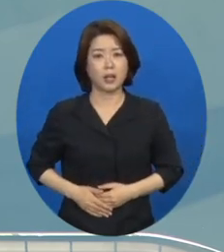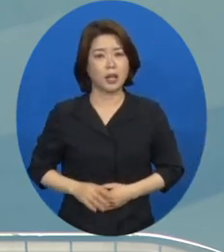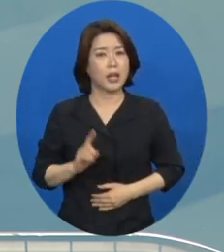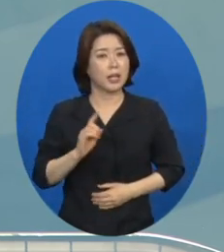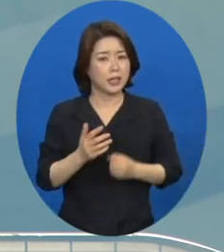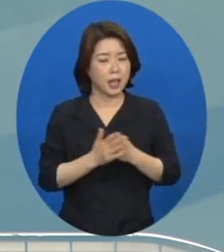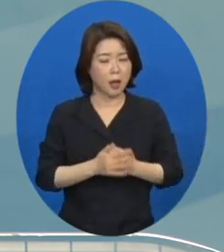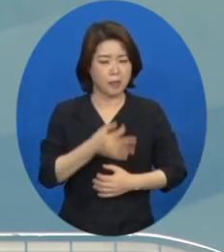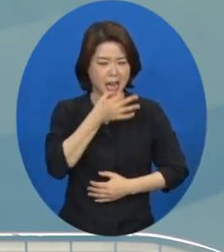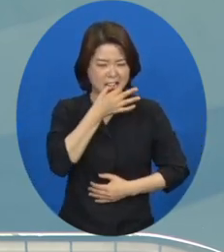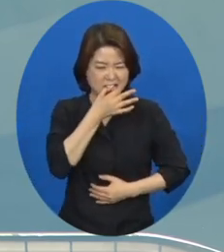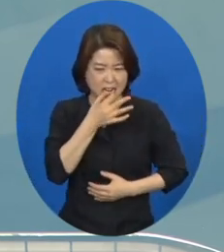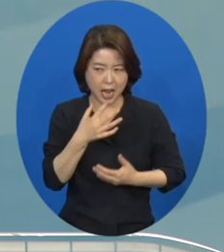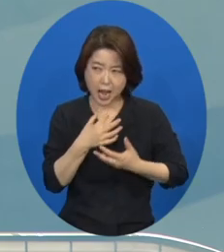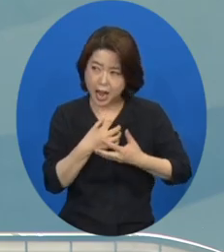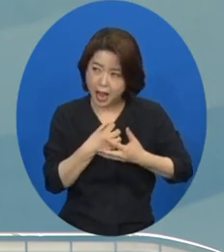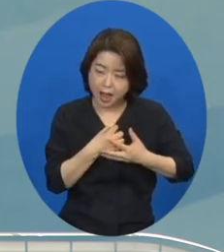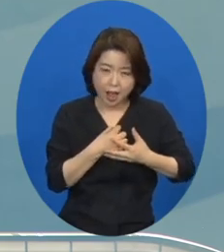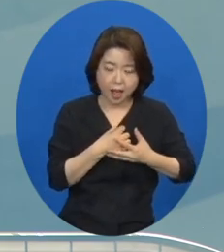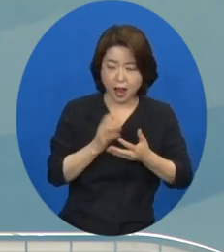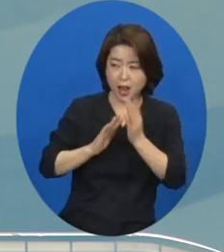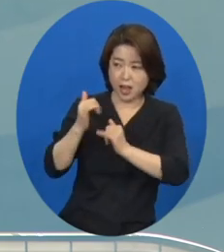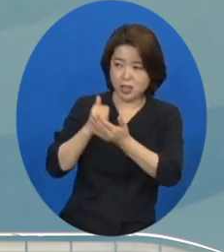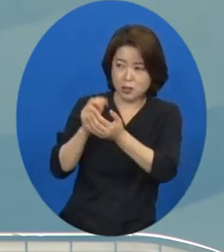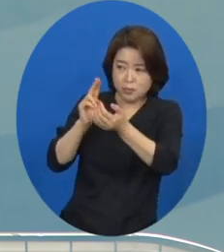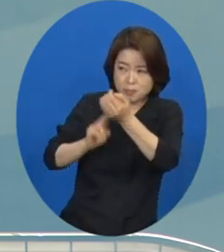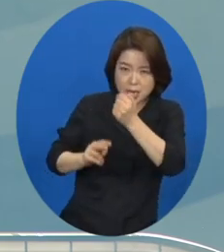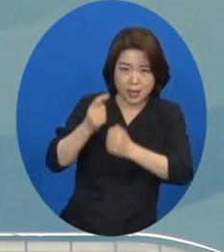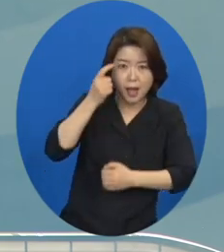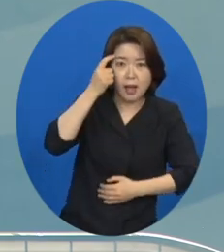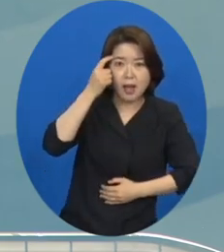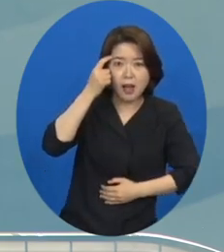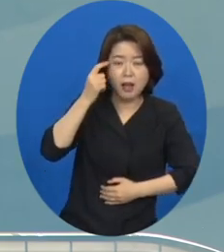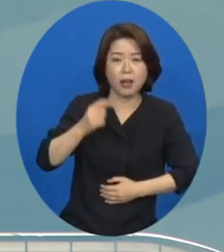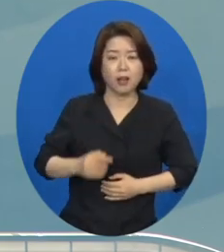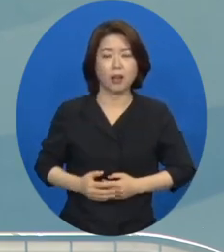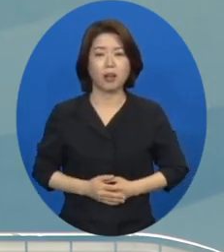그러니까 탐심에 사로잡혀서 예수를 팔려고,